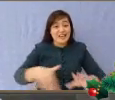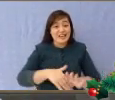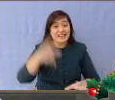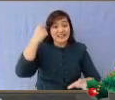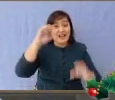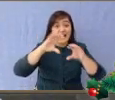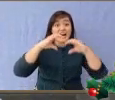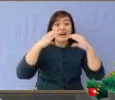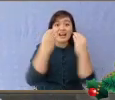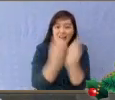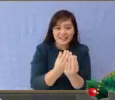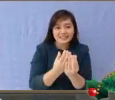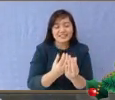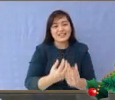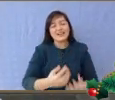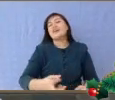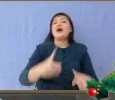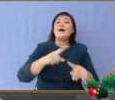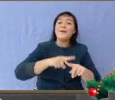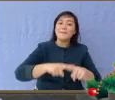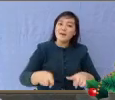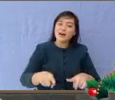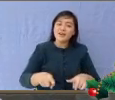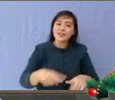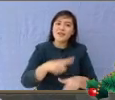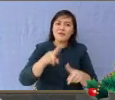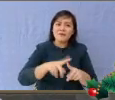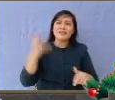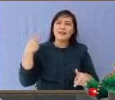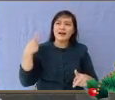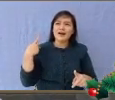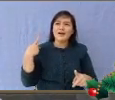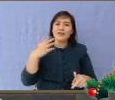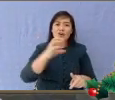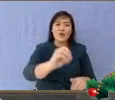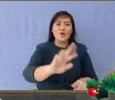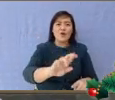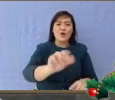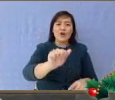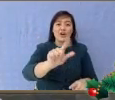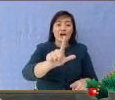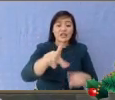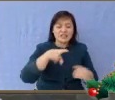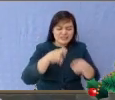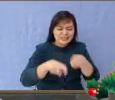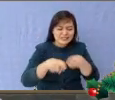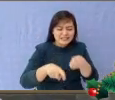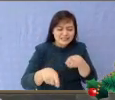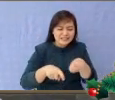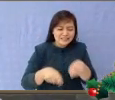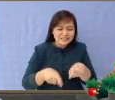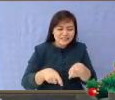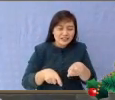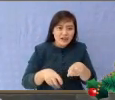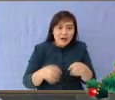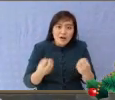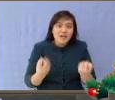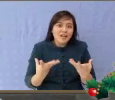Makikita nyo po lahat ng kanyang lesson, lahat ng kanyang minemorize, lahat ng kanyang